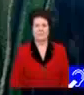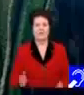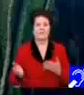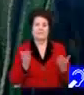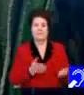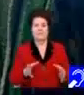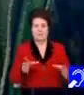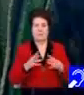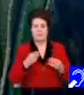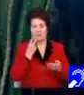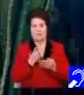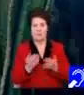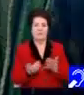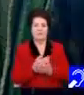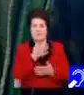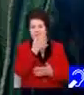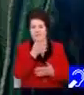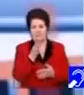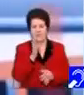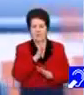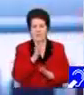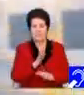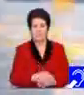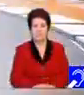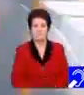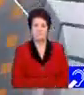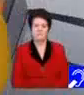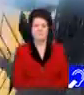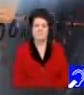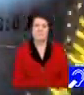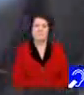invit să urmărim împreună informațiile despre vreme.